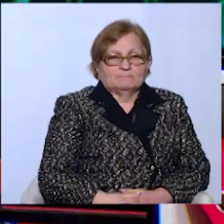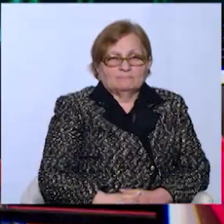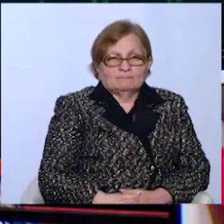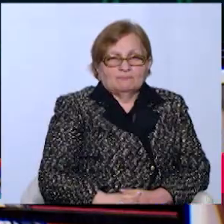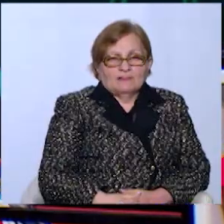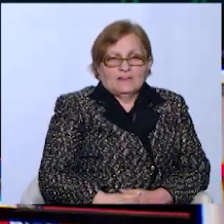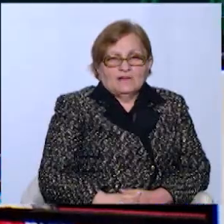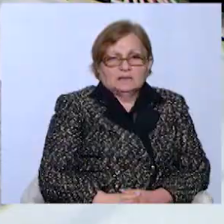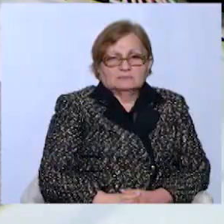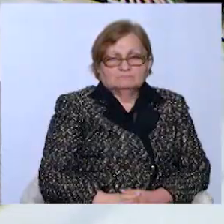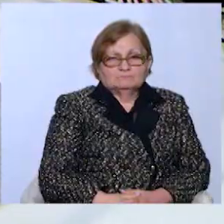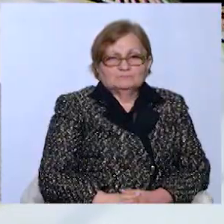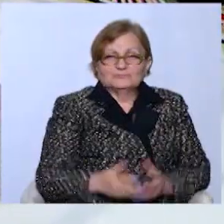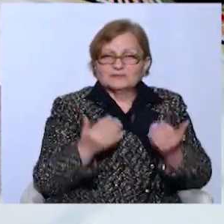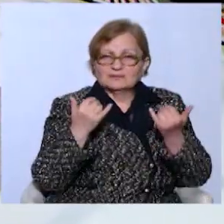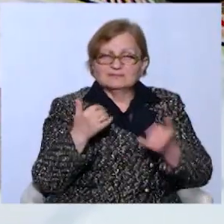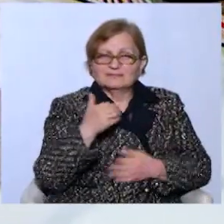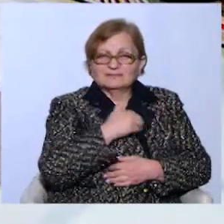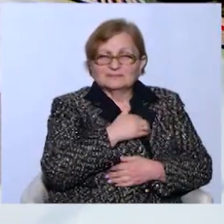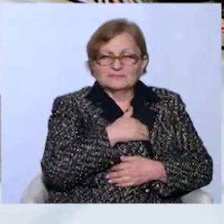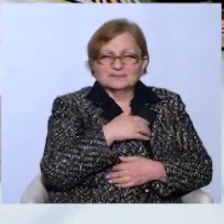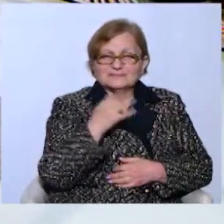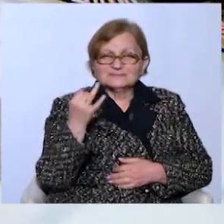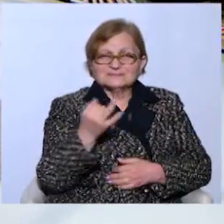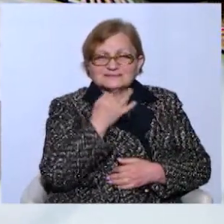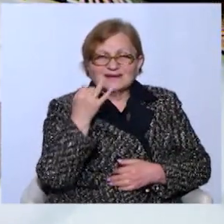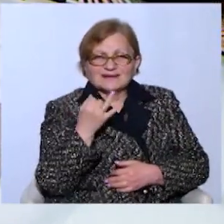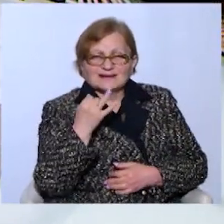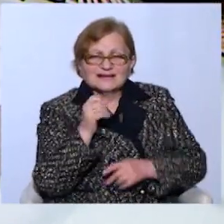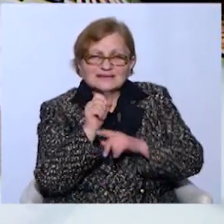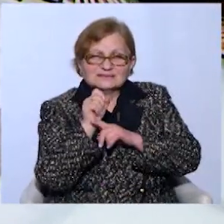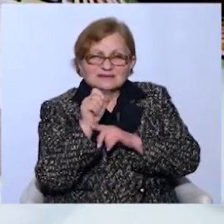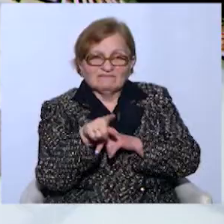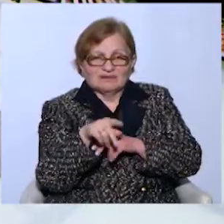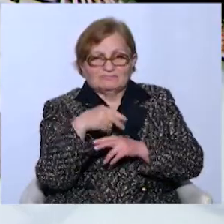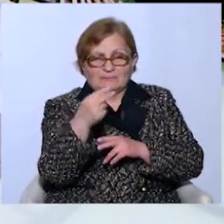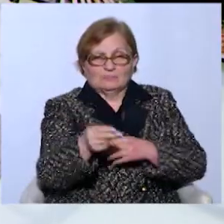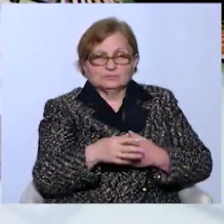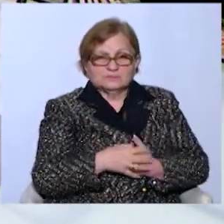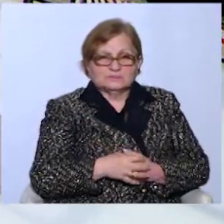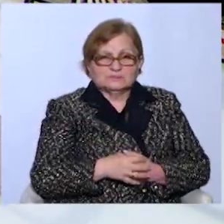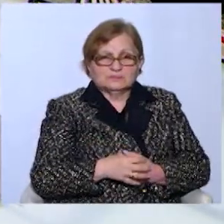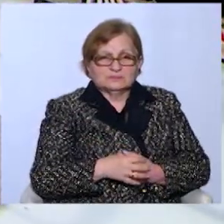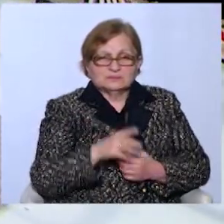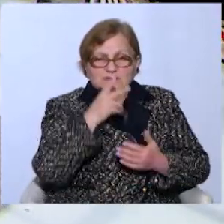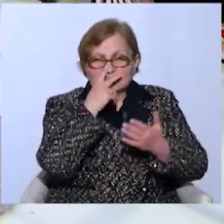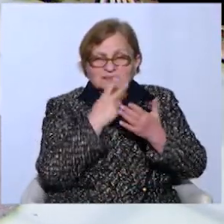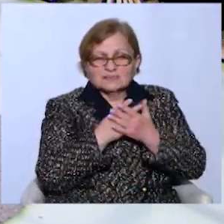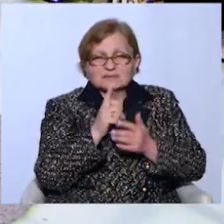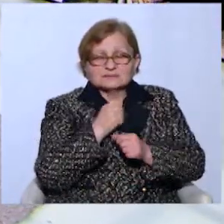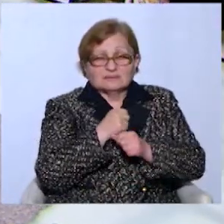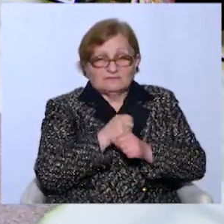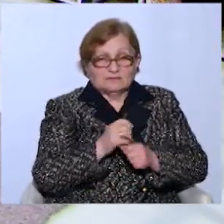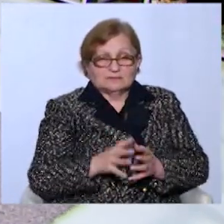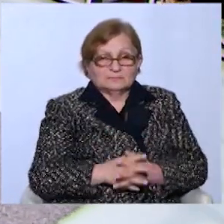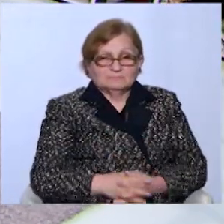198. ახლა მინდა ძალიან საინტერესო დავალება შემოგთავაზოთ. ნახეთ რას ვიზავ.